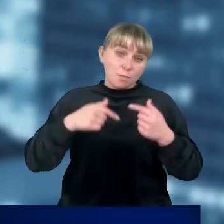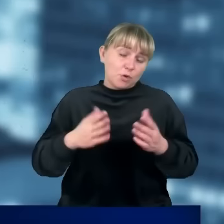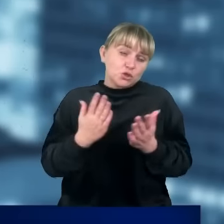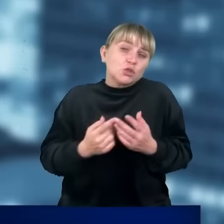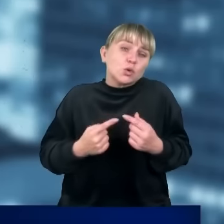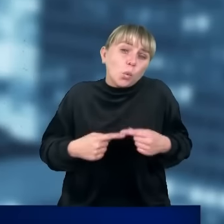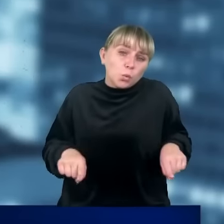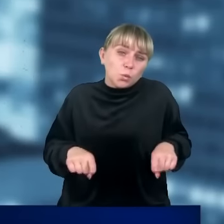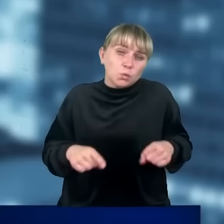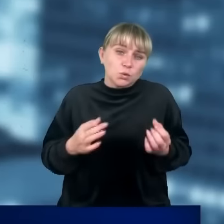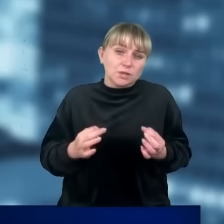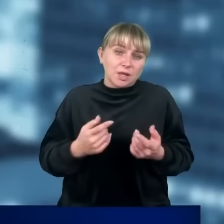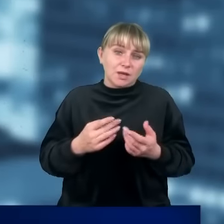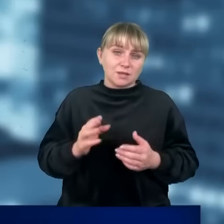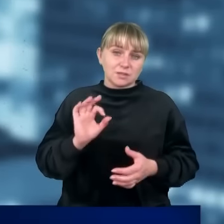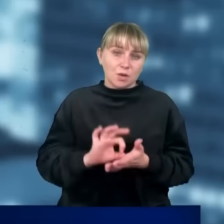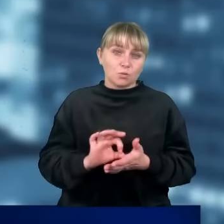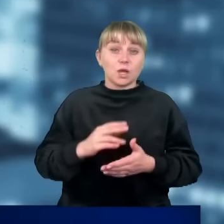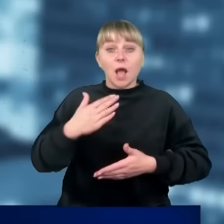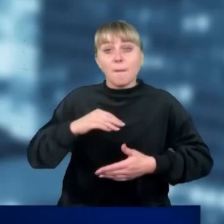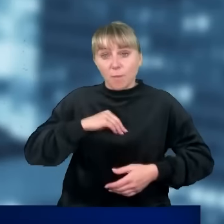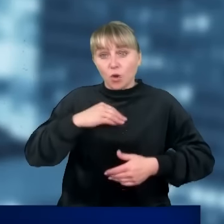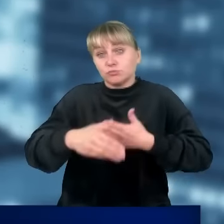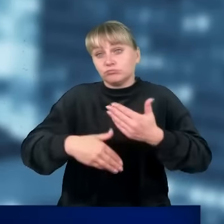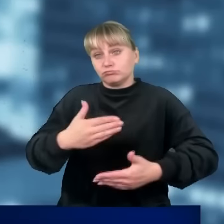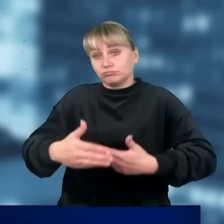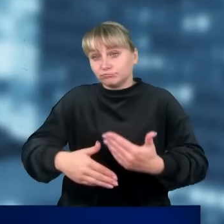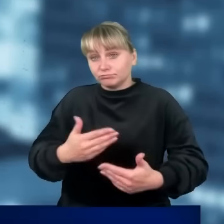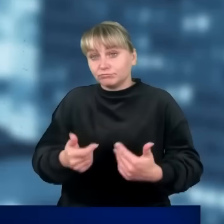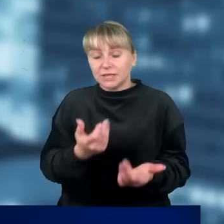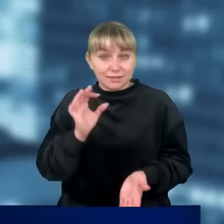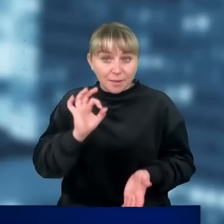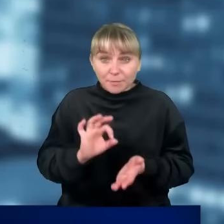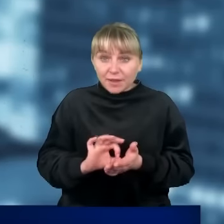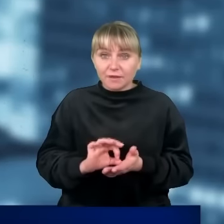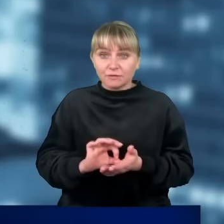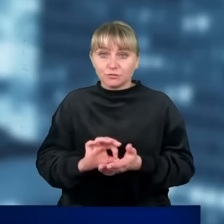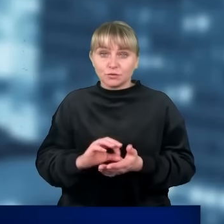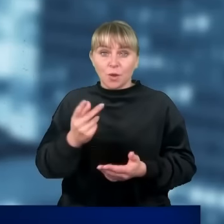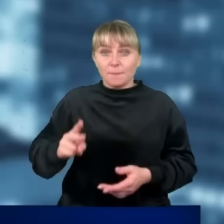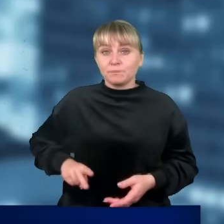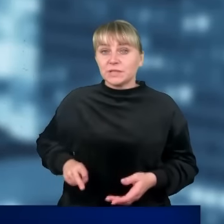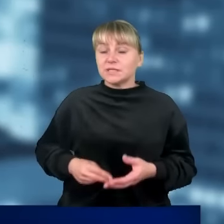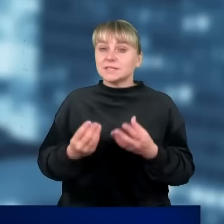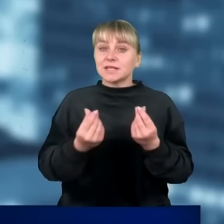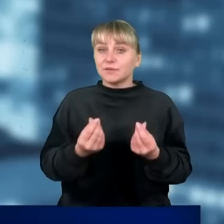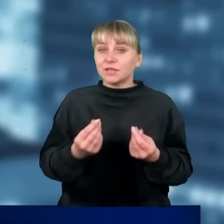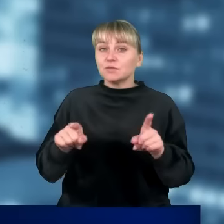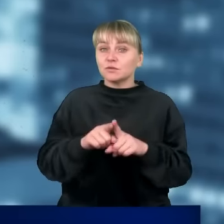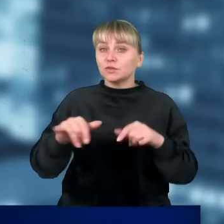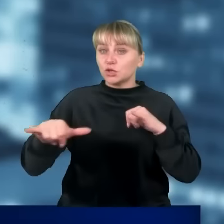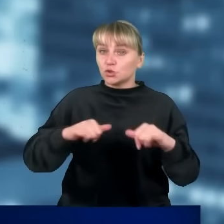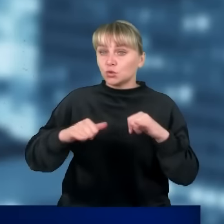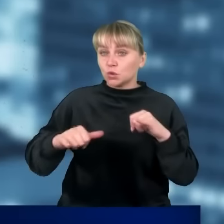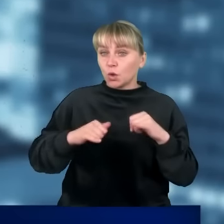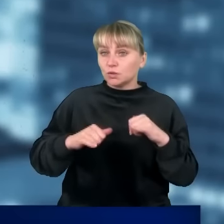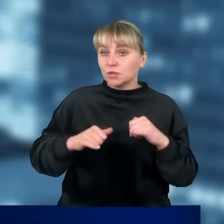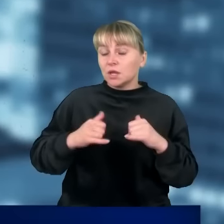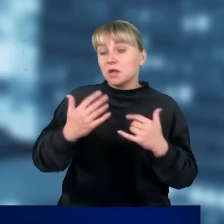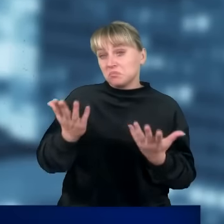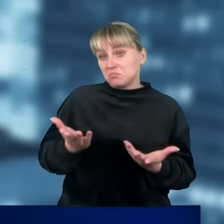wahnięcie i w dłuższej perspektywie na pewno minister finansów i rząd będzie się nad takim trendem